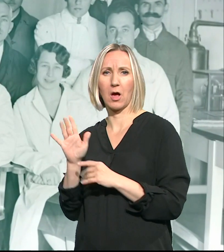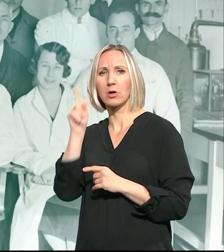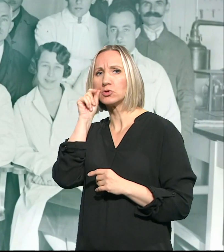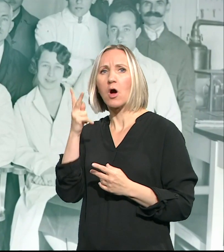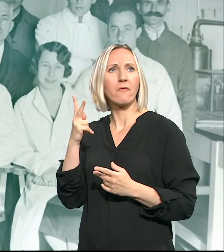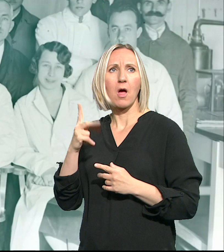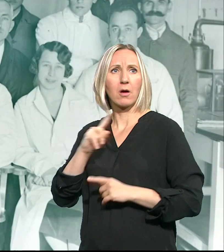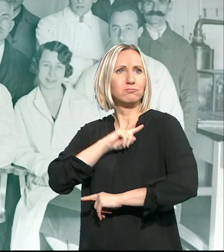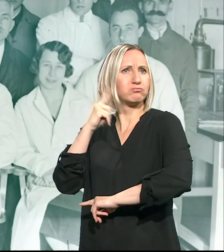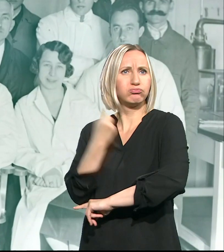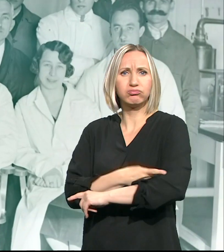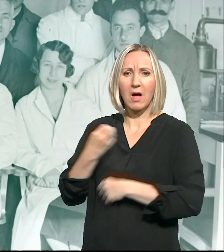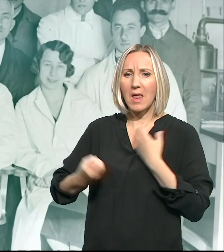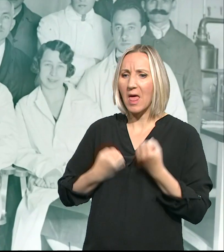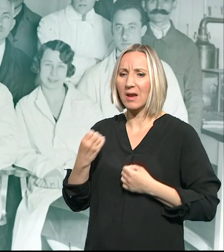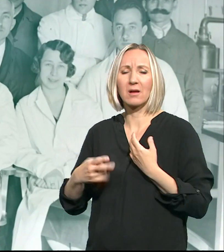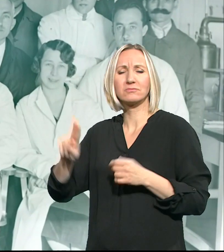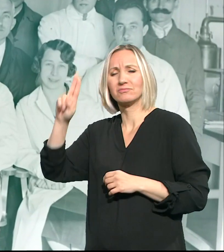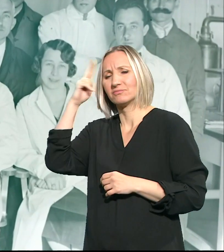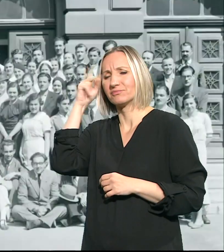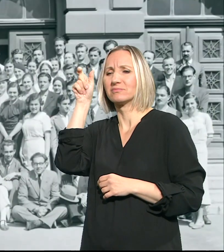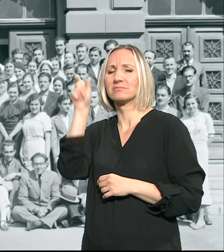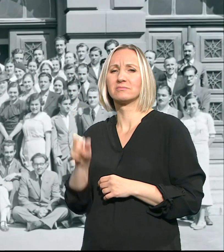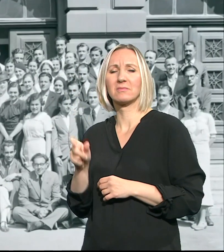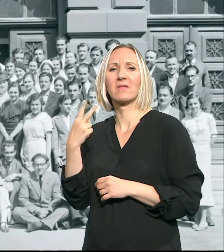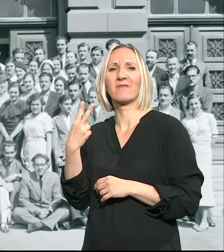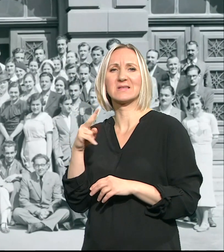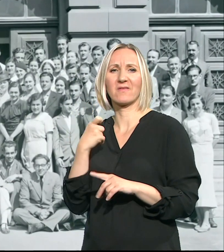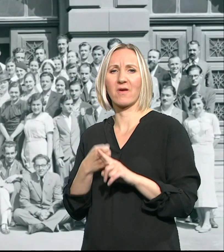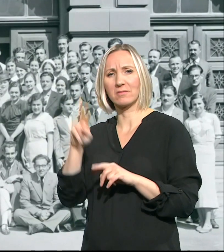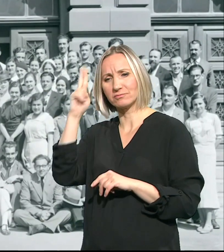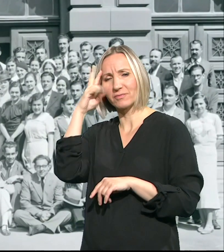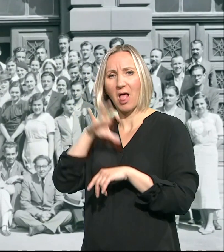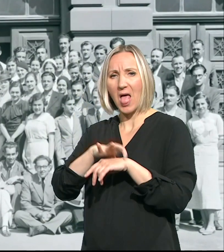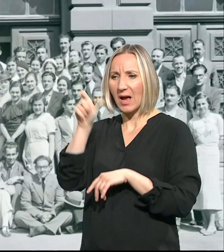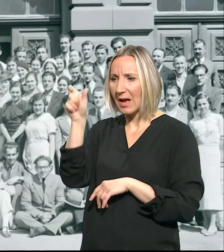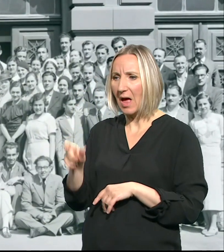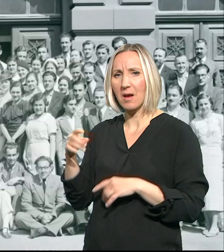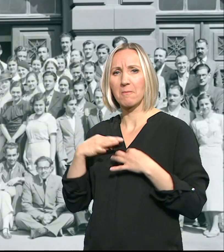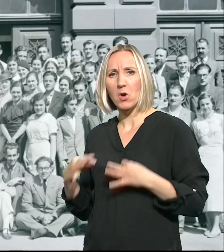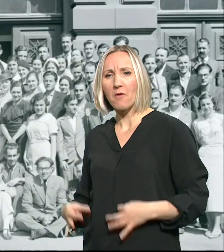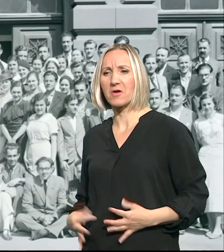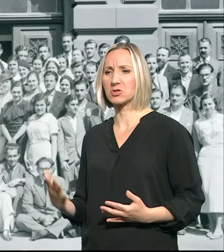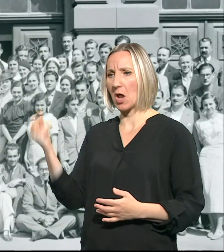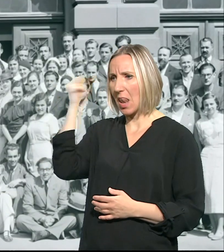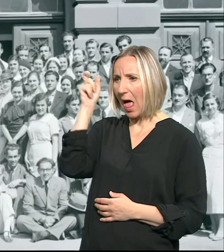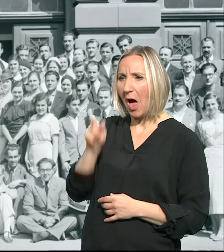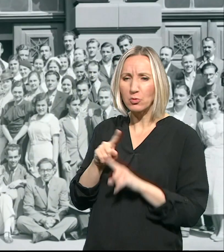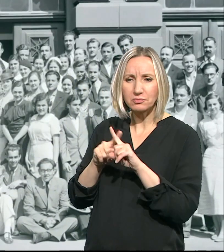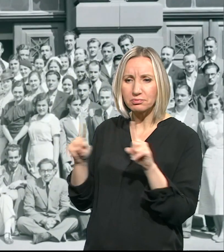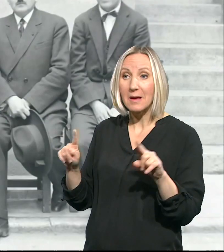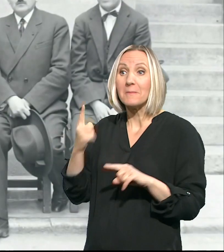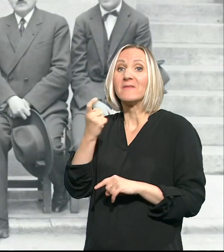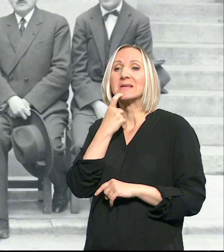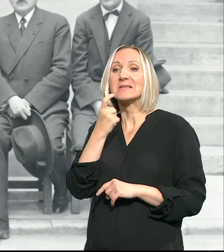vulkanske energije i renesansna ličnost 20. veka. Znameniti lekar i profesor, svestrani naučnik, prvi srpski